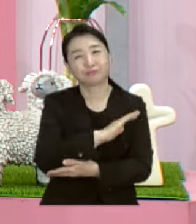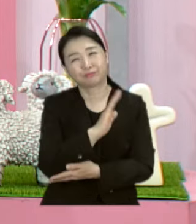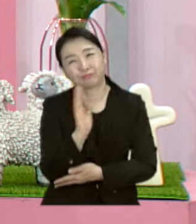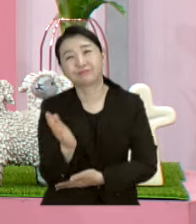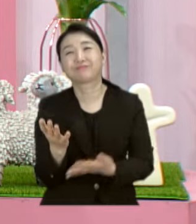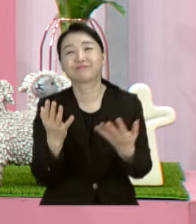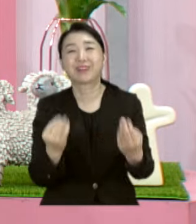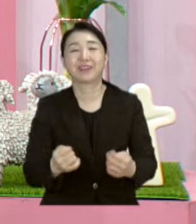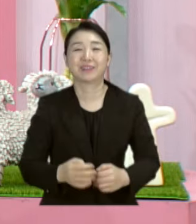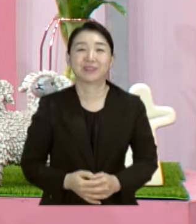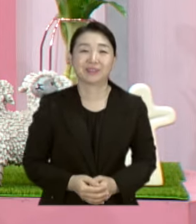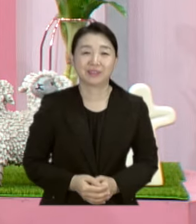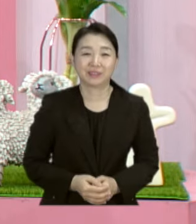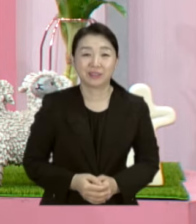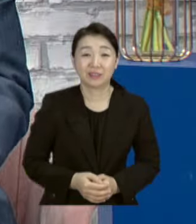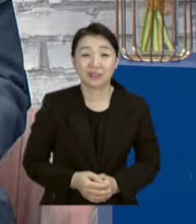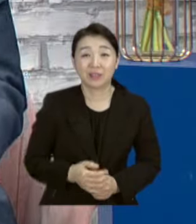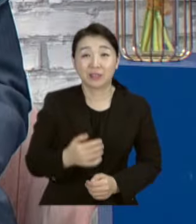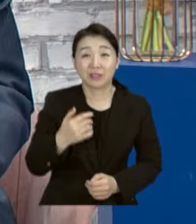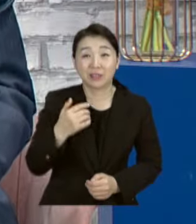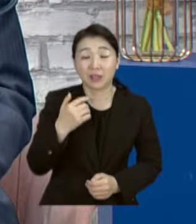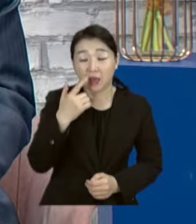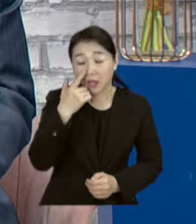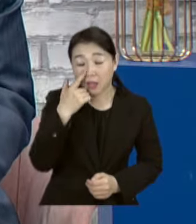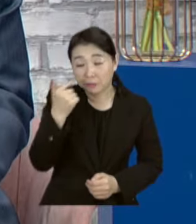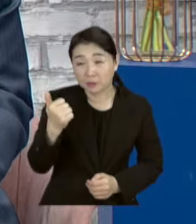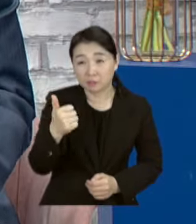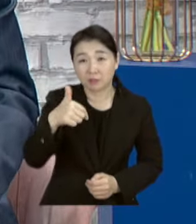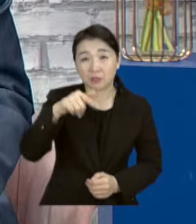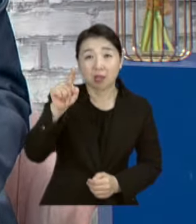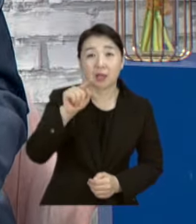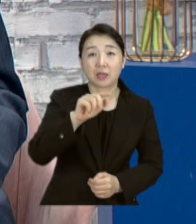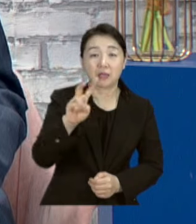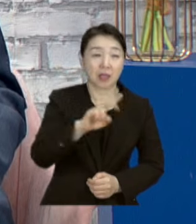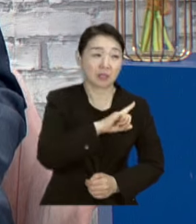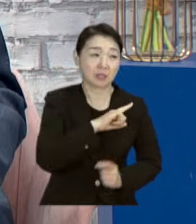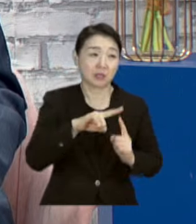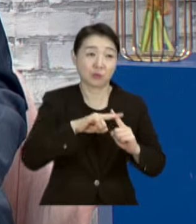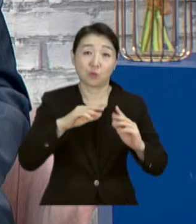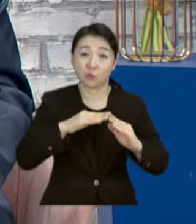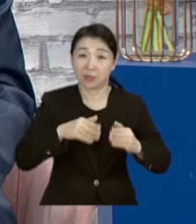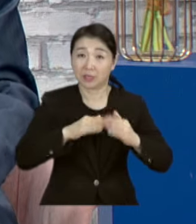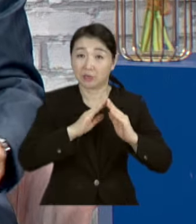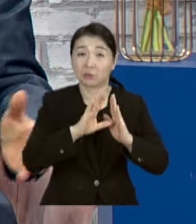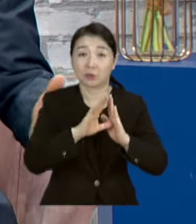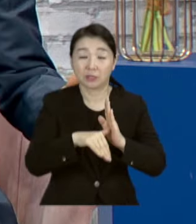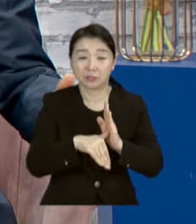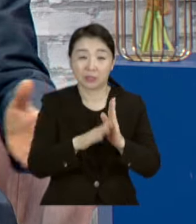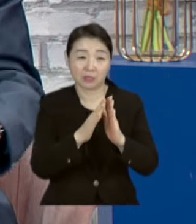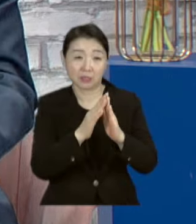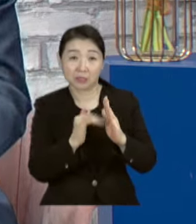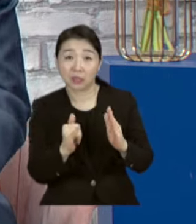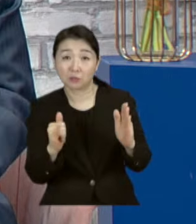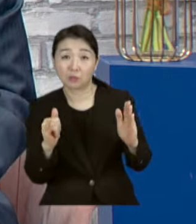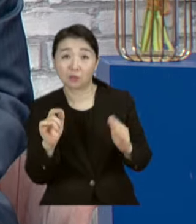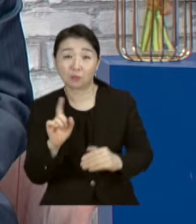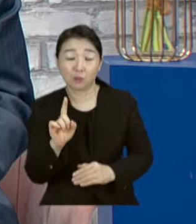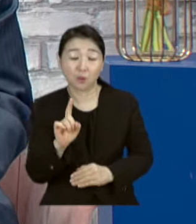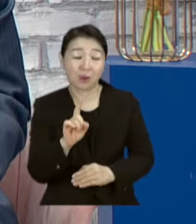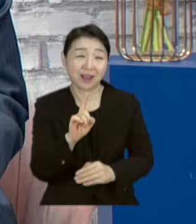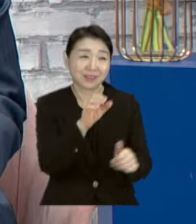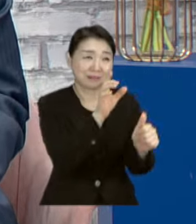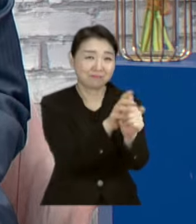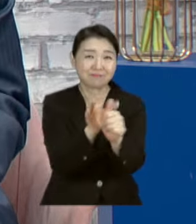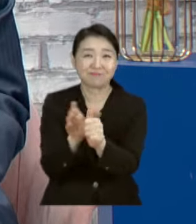아, 그래 목사님, 그러시구나. 아버님이 그 가야제일교회 그 개척교회 하실 네네. 때 온 가족들이 뭔가